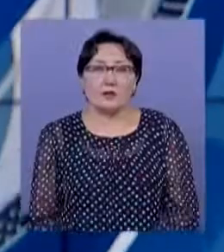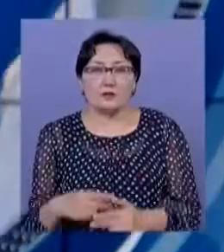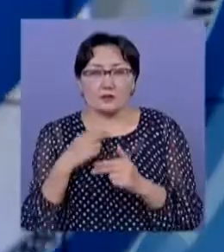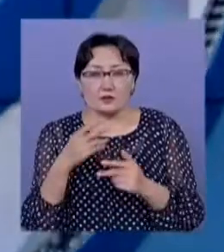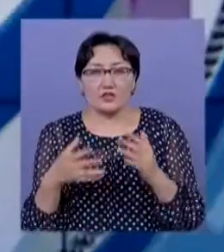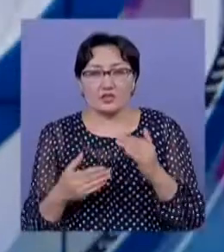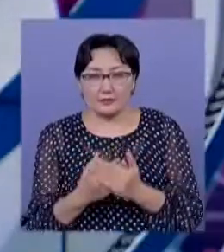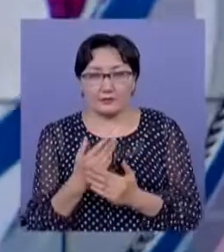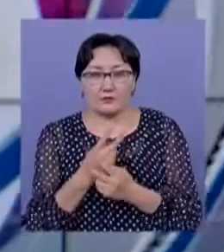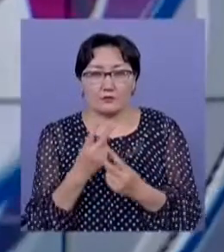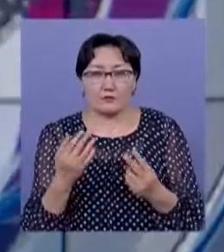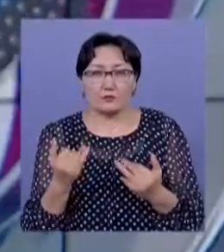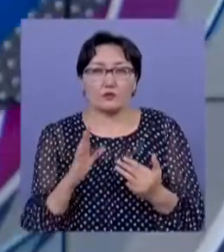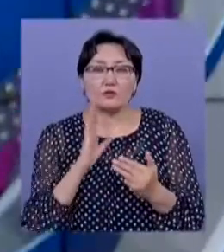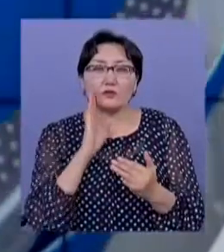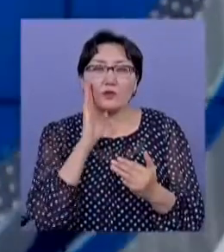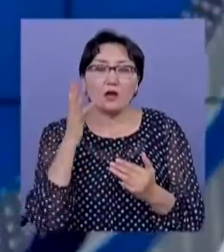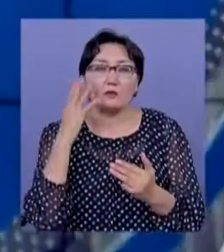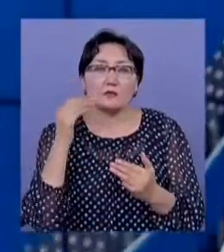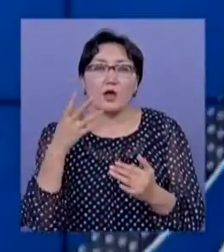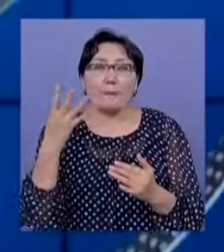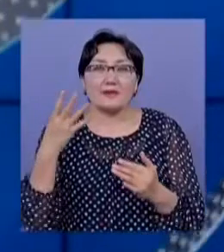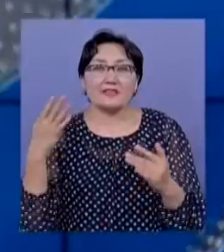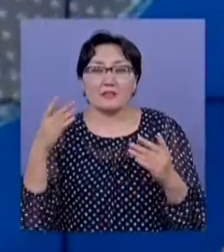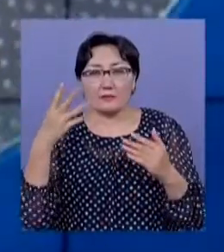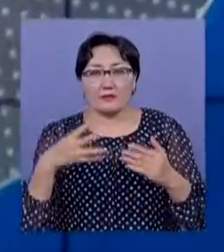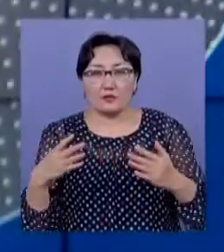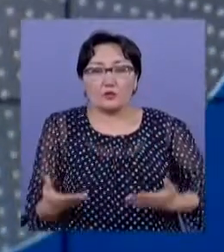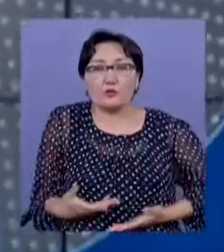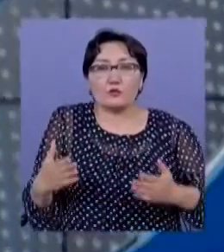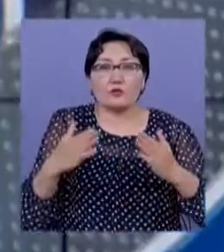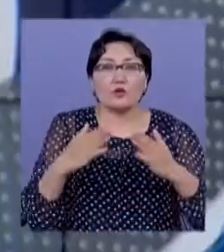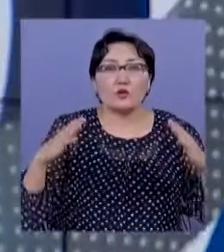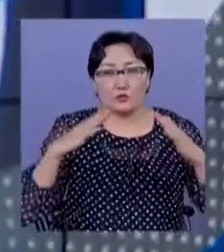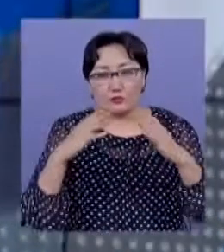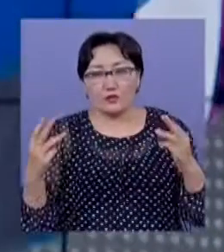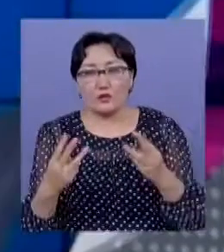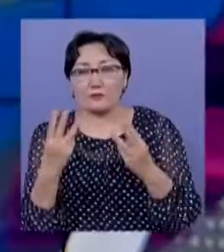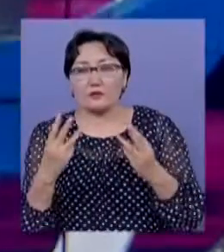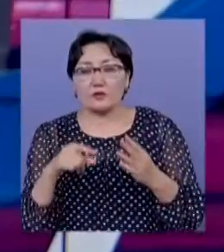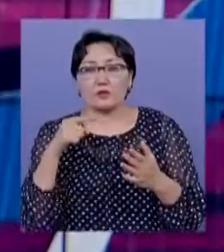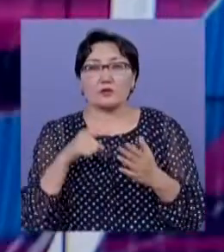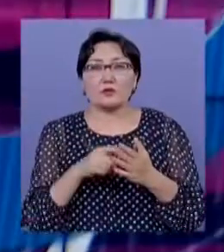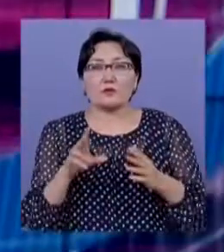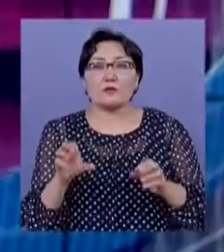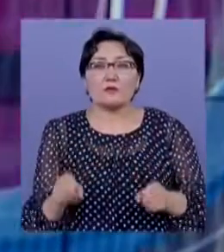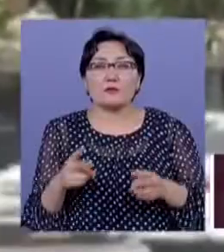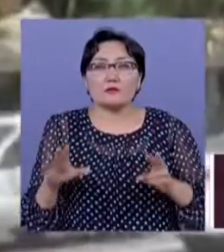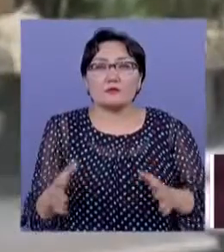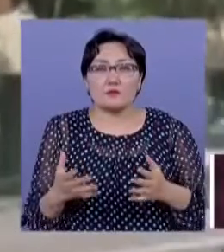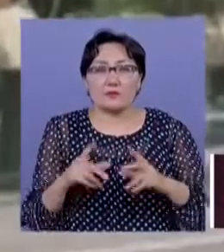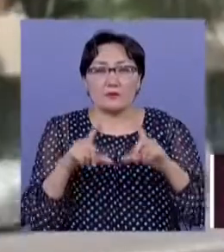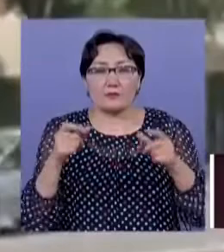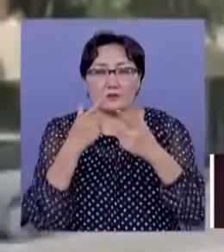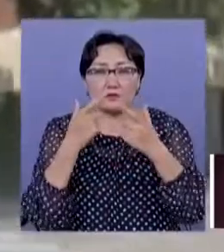Назарларыңызда жаңалықтар. Бүгін таңертең Алматыда 5 қабатты тұрғын үйдің төбесі жанып кетті. Қалалық төтенше жағдай департаментінің